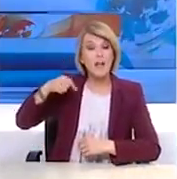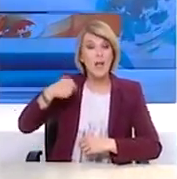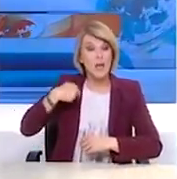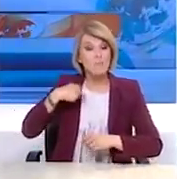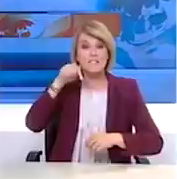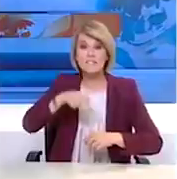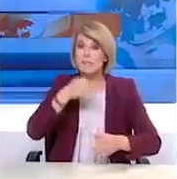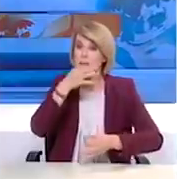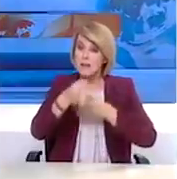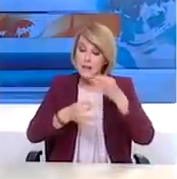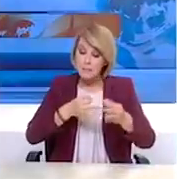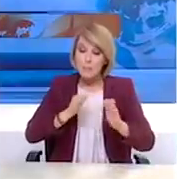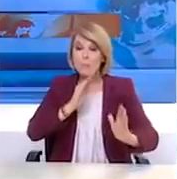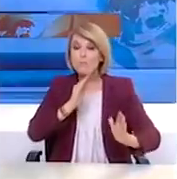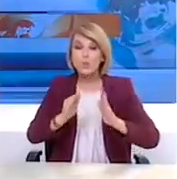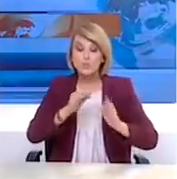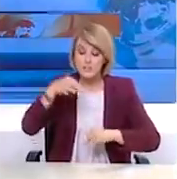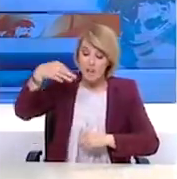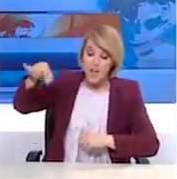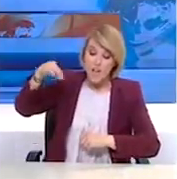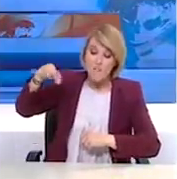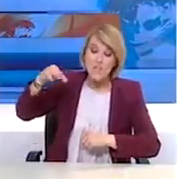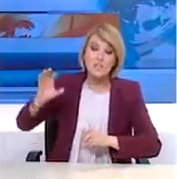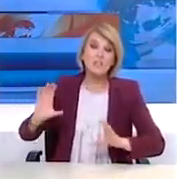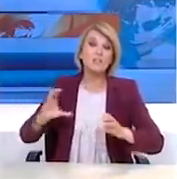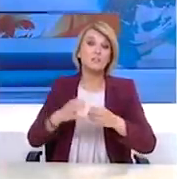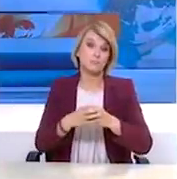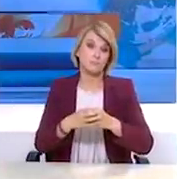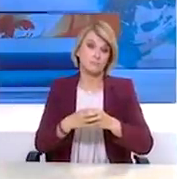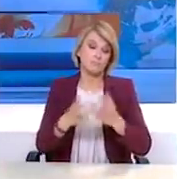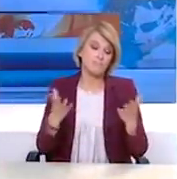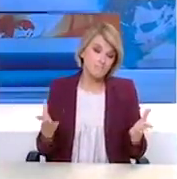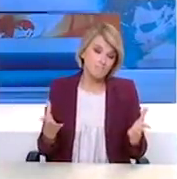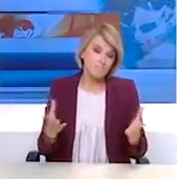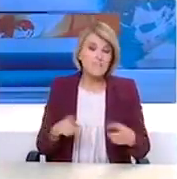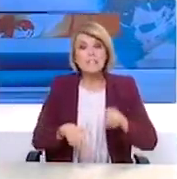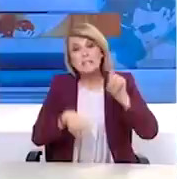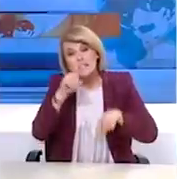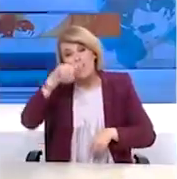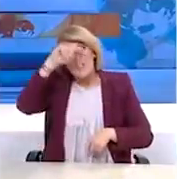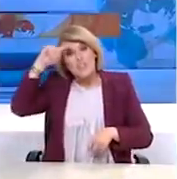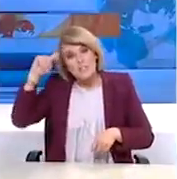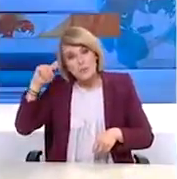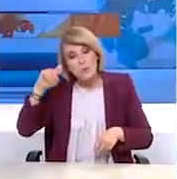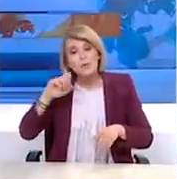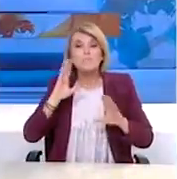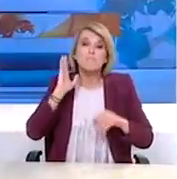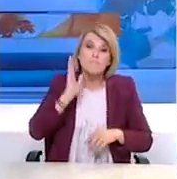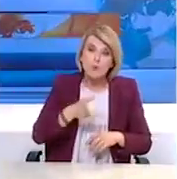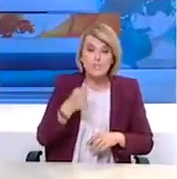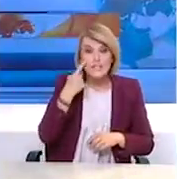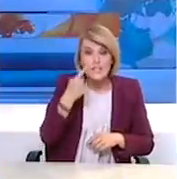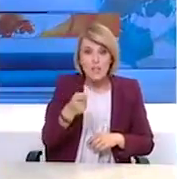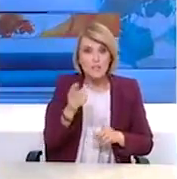τις επαφείς και να περιχαρακώσουμε όσο μπορούμε αυτό που ήταν θετική. Καμιά φορά είναι δύσκολο. Μπορεί να δεις επιδημίες σε αυτό το χώρο. Δεν θες